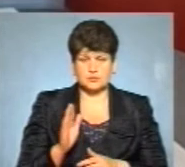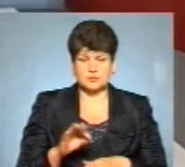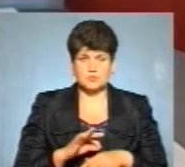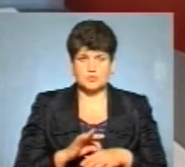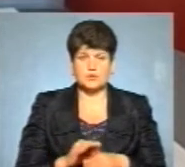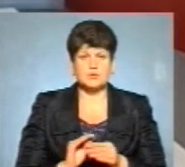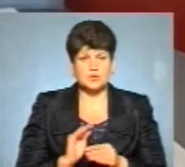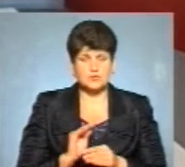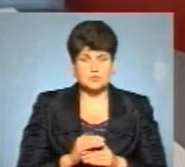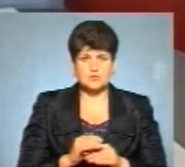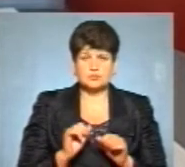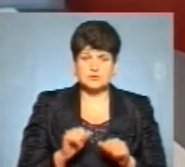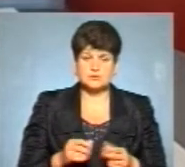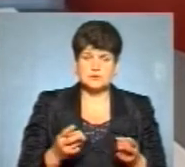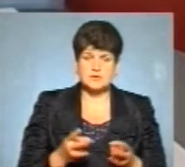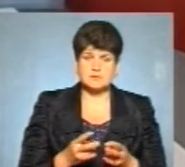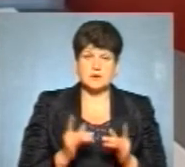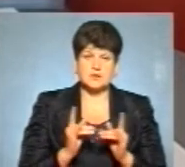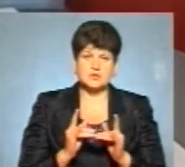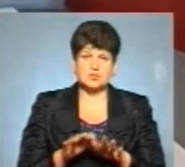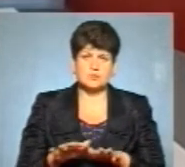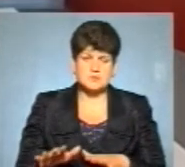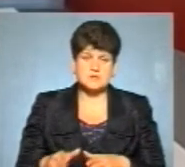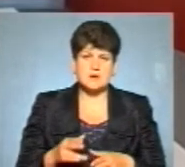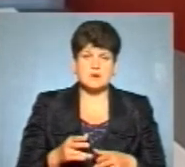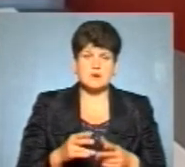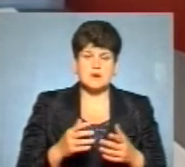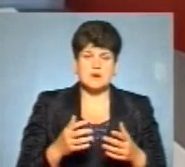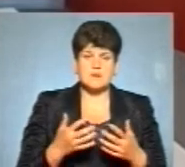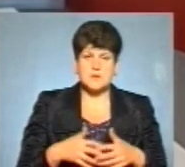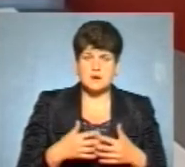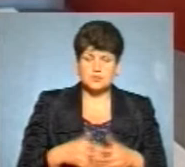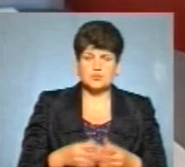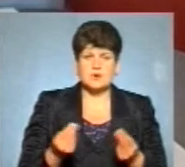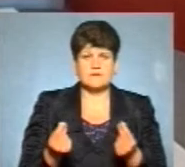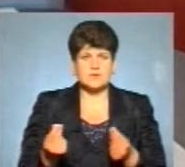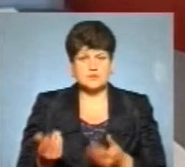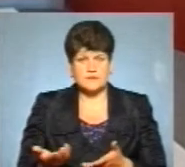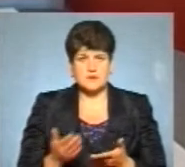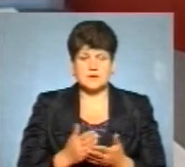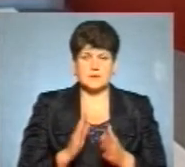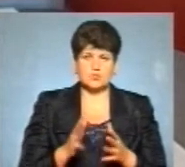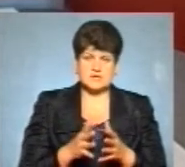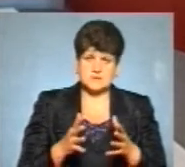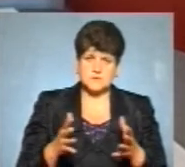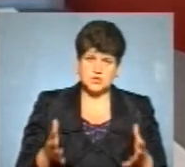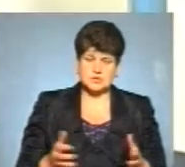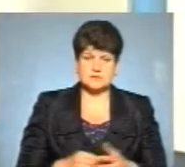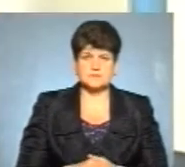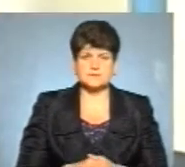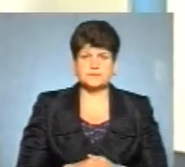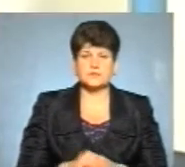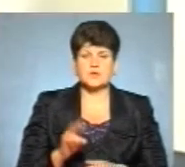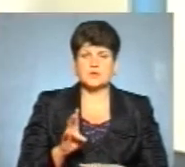і додатково не тільки ліжко-місця, а й апаратура. Фінансування також, напевно, має бути збільшене.